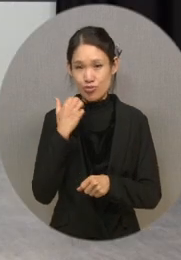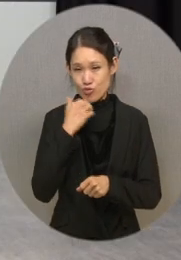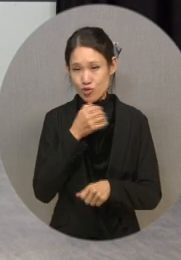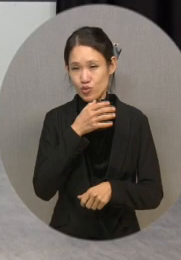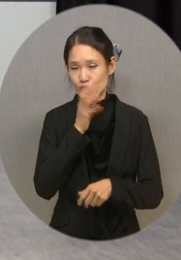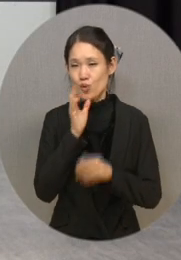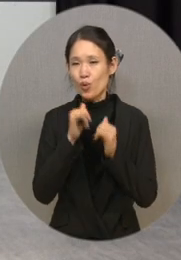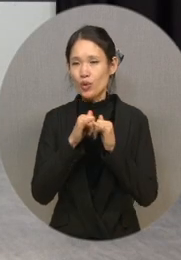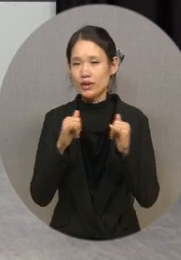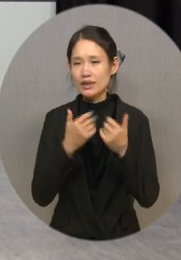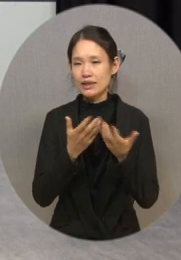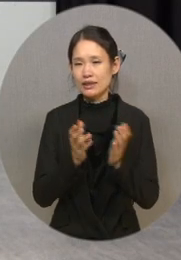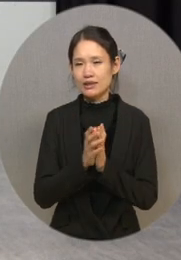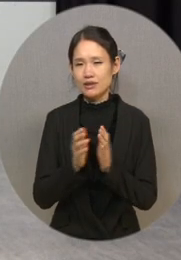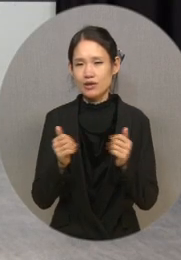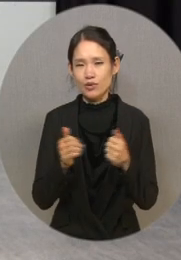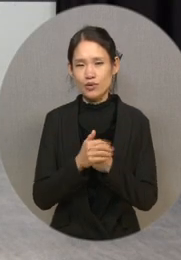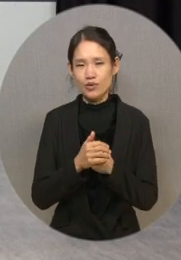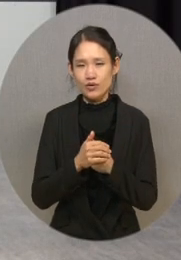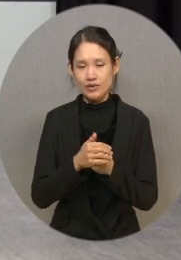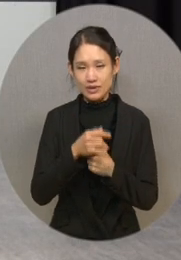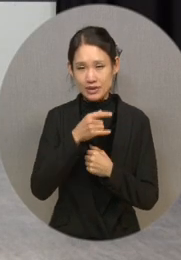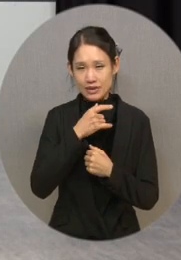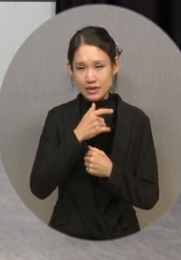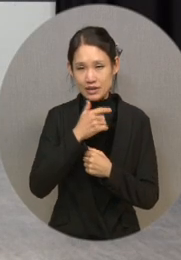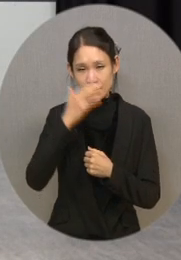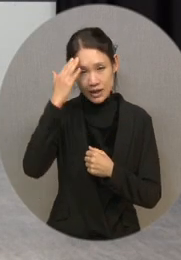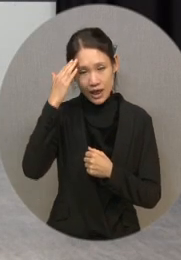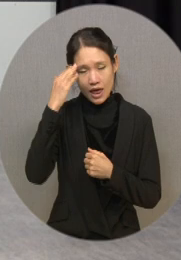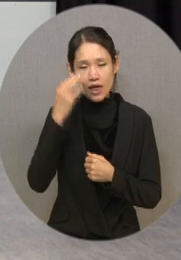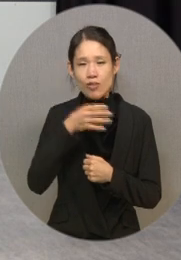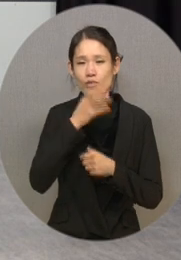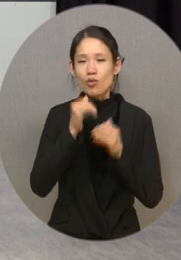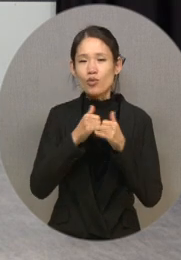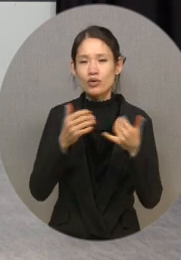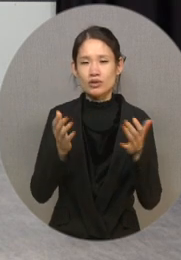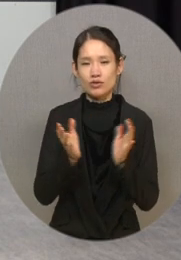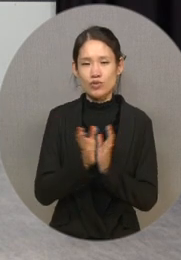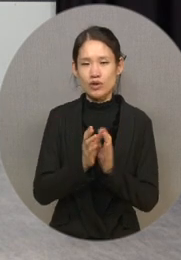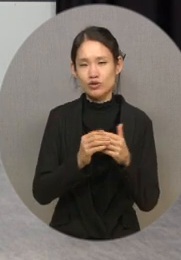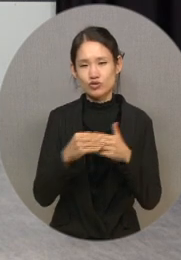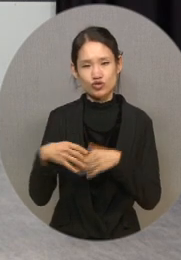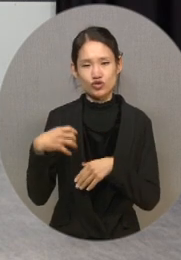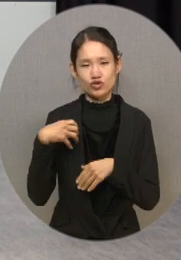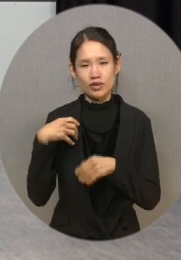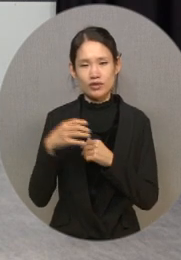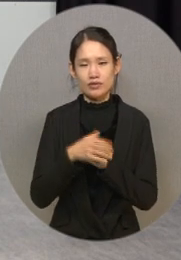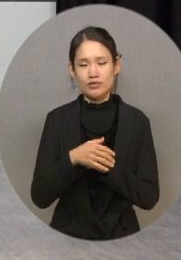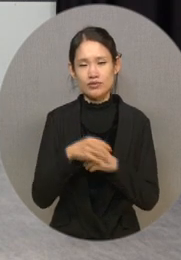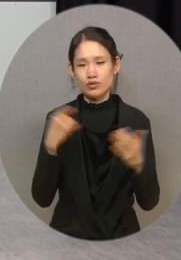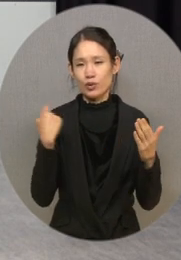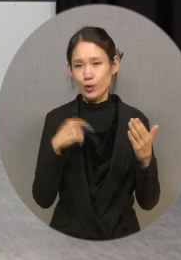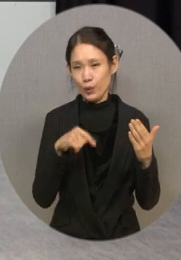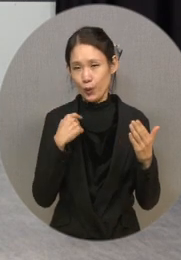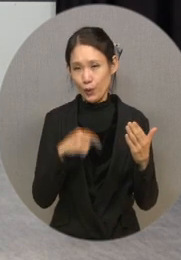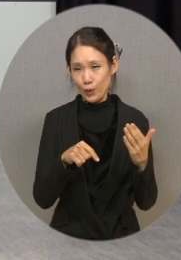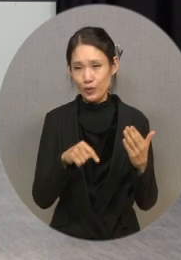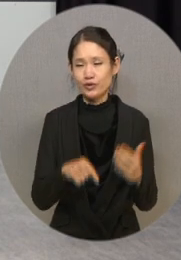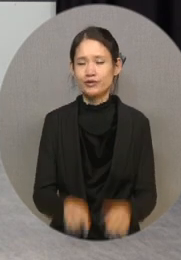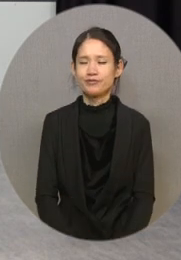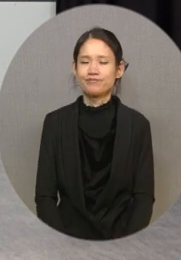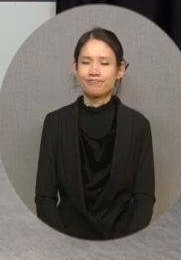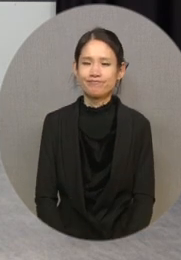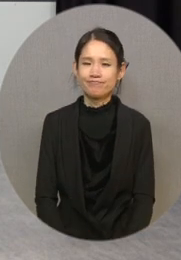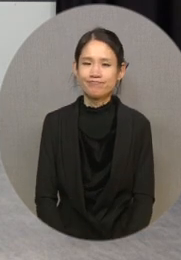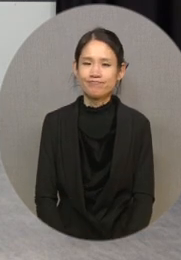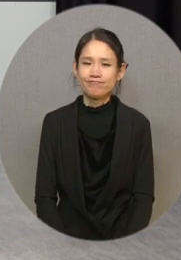오, 대한노인회에서 예. 주로 주관해가지고 예. 그 복지사들을 이제 교육을 예. 했던 것 같아요. 네, 네,